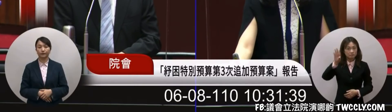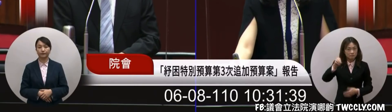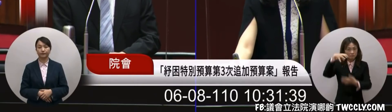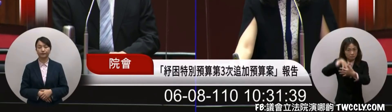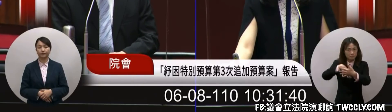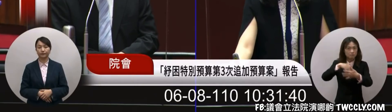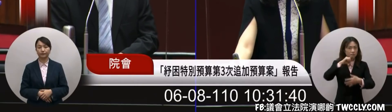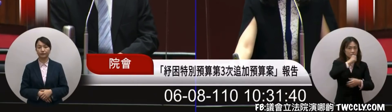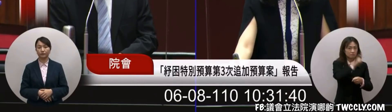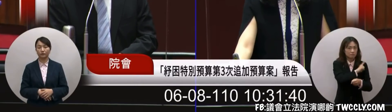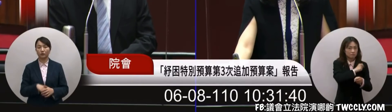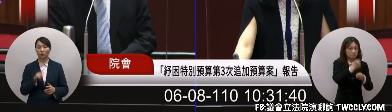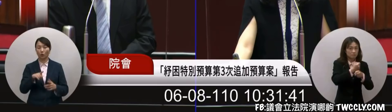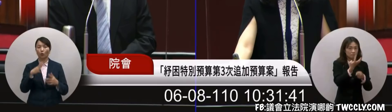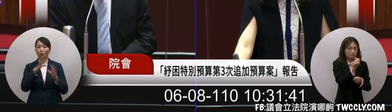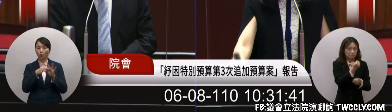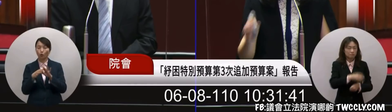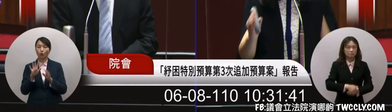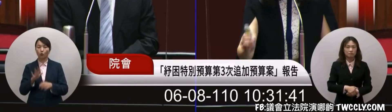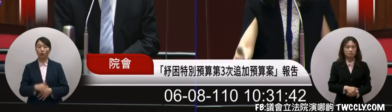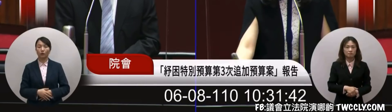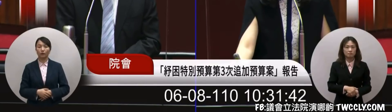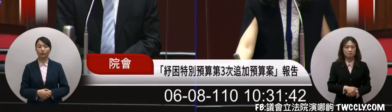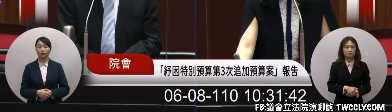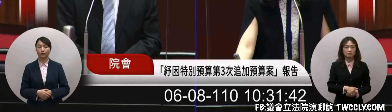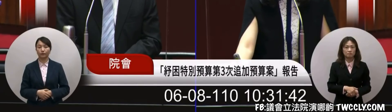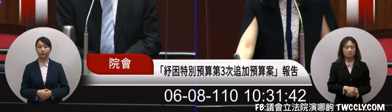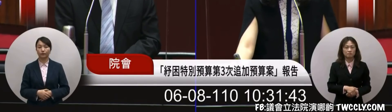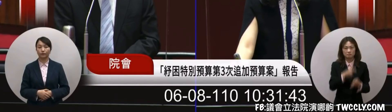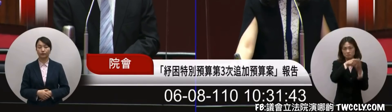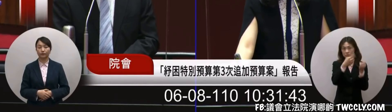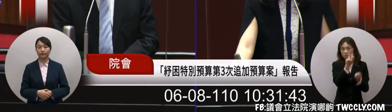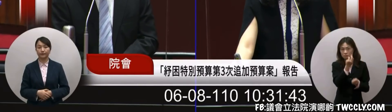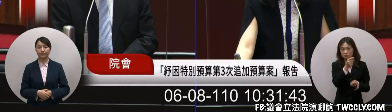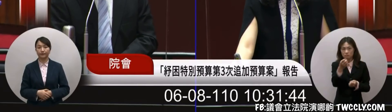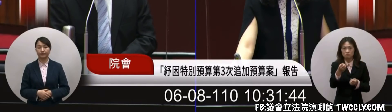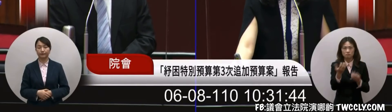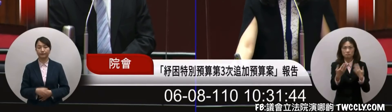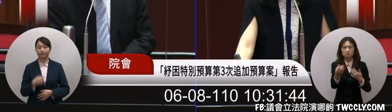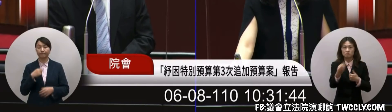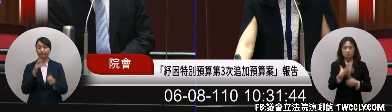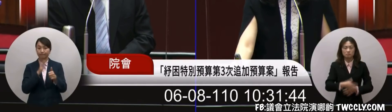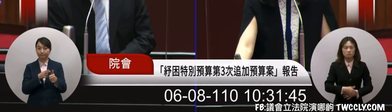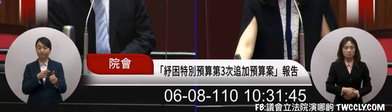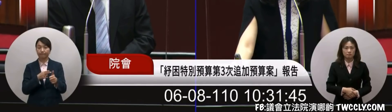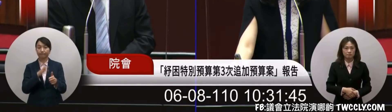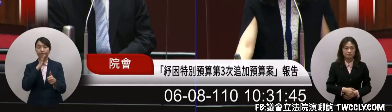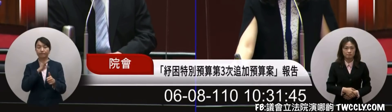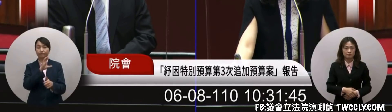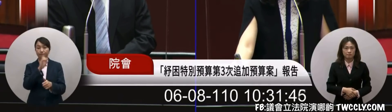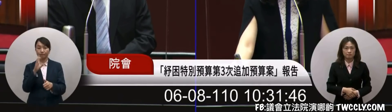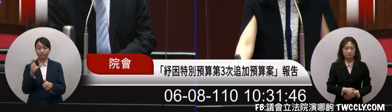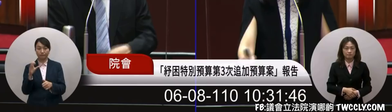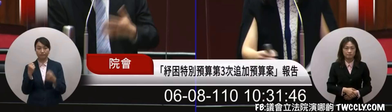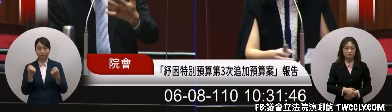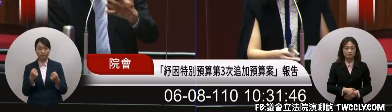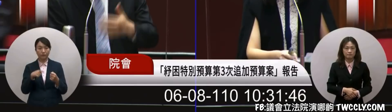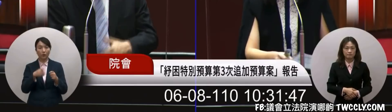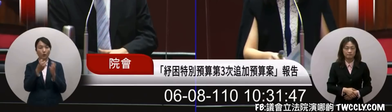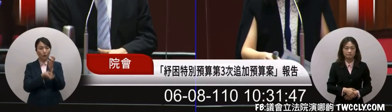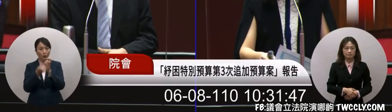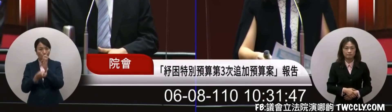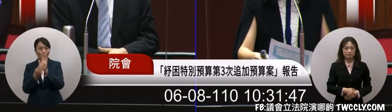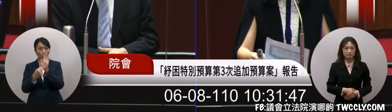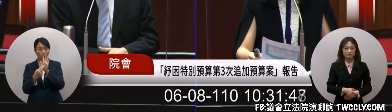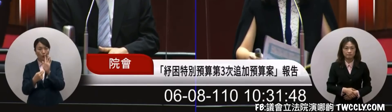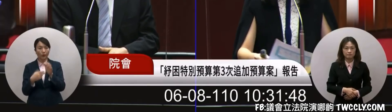疫苗？ 相关都有。 都有是几剂？明确告诉我。 我可以请这个 GDC 再详细数